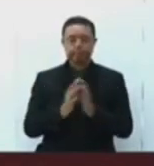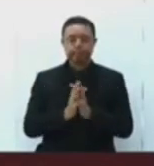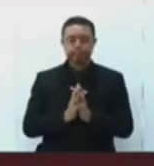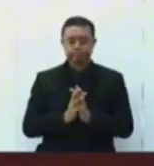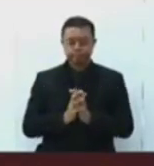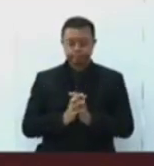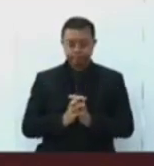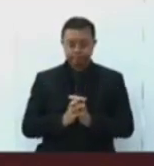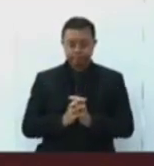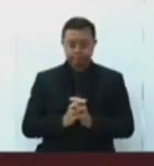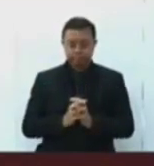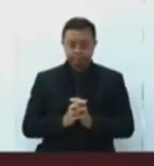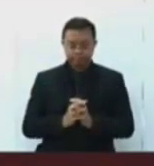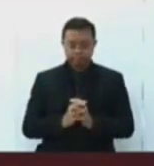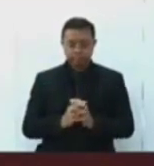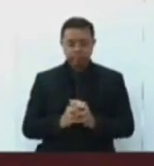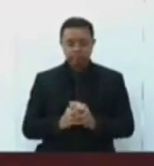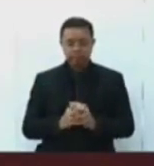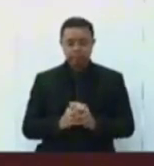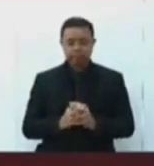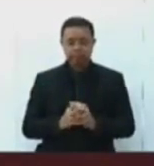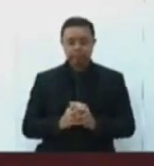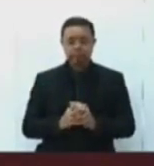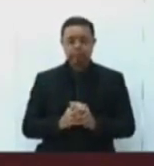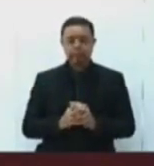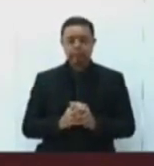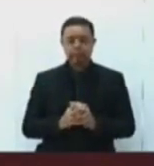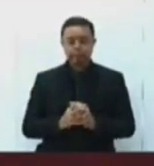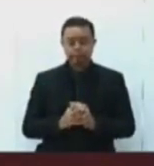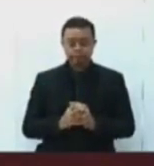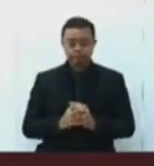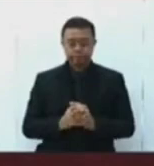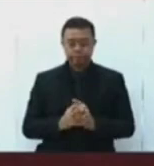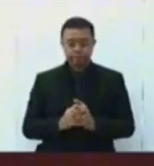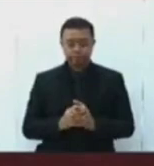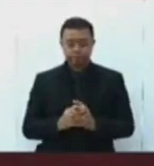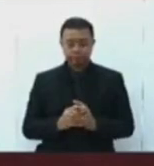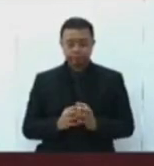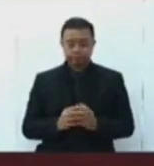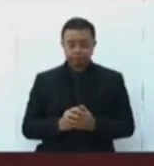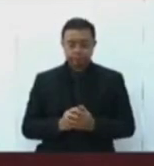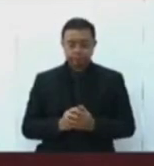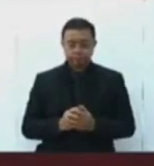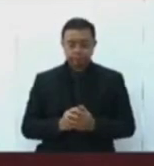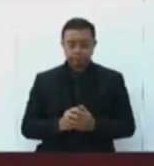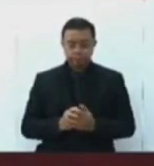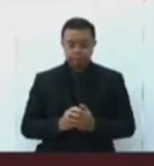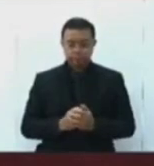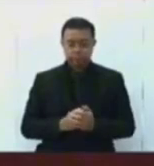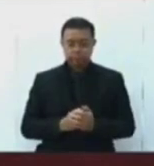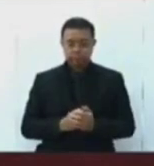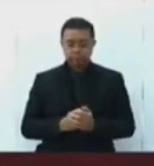wa shihah bibarokati alfatihahubillahasyaanirim bismillahirah